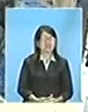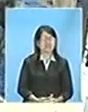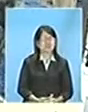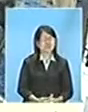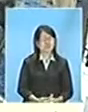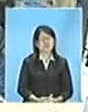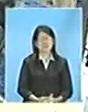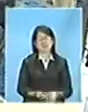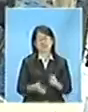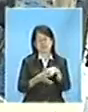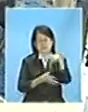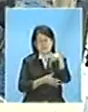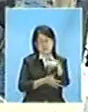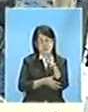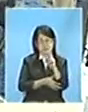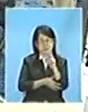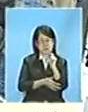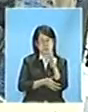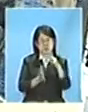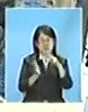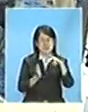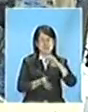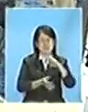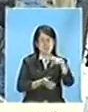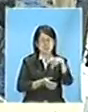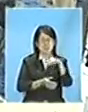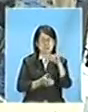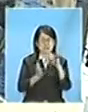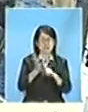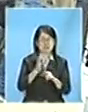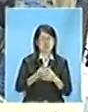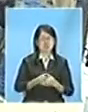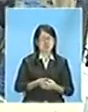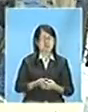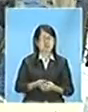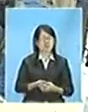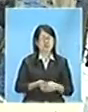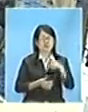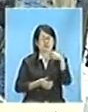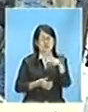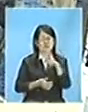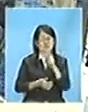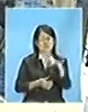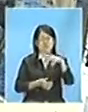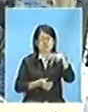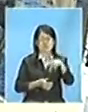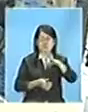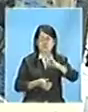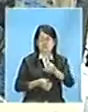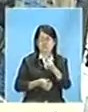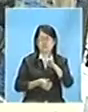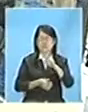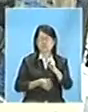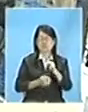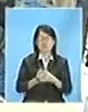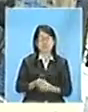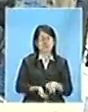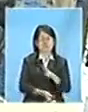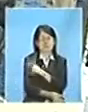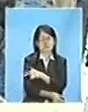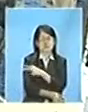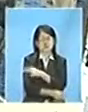นางพรทิพย์โลวีระจันรัตนปรีดานายพรพศกังวานรองศาสตราจารย์พร